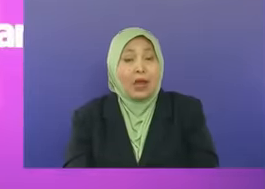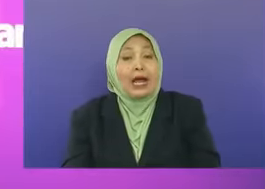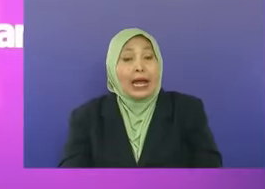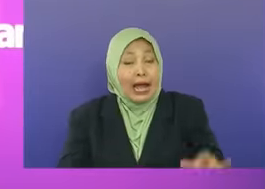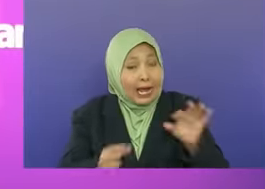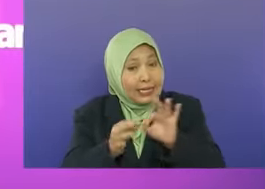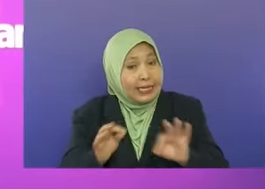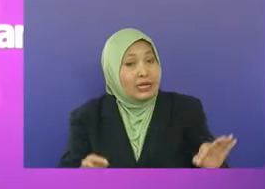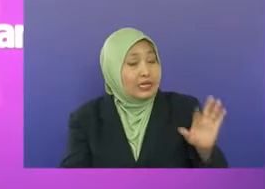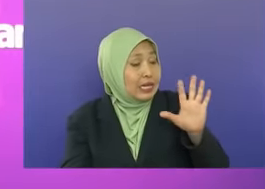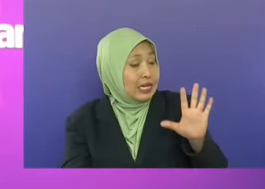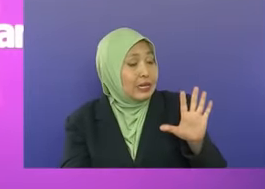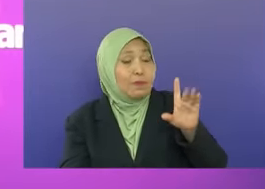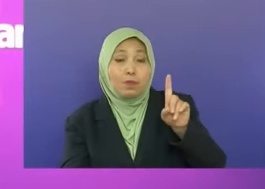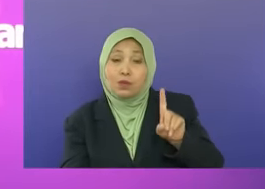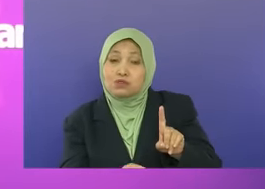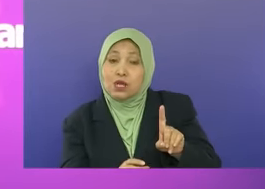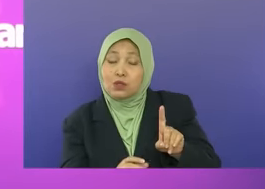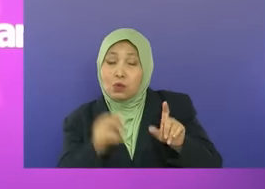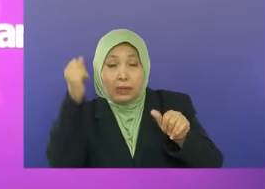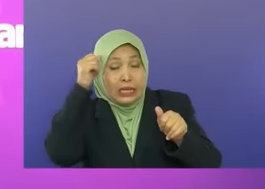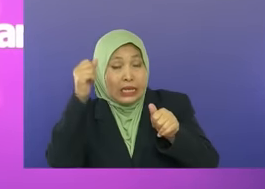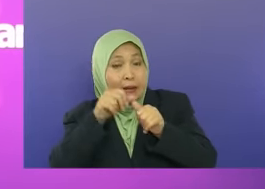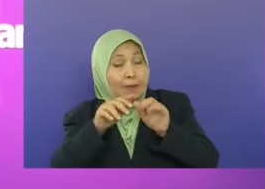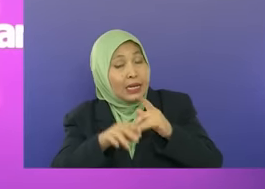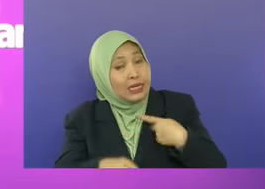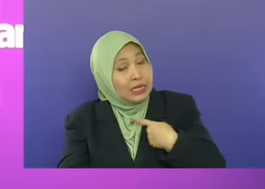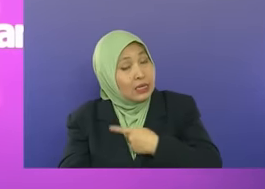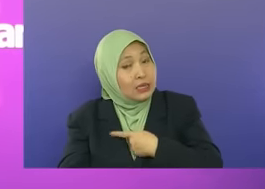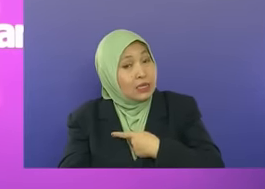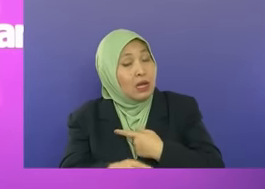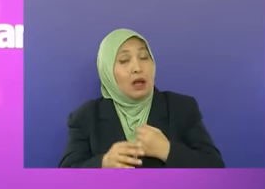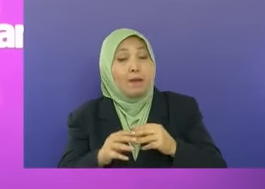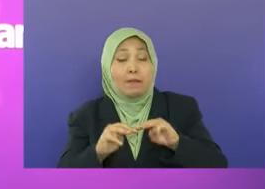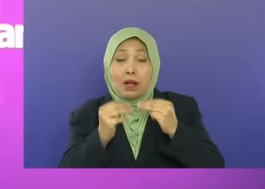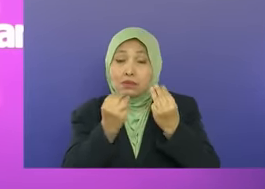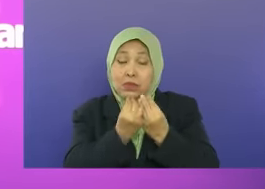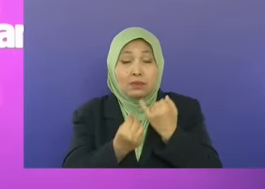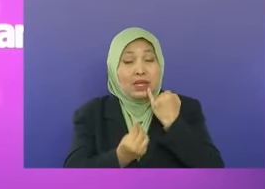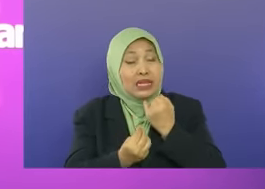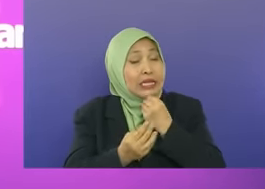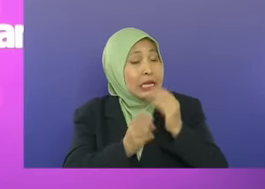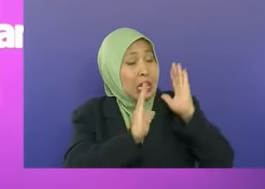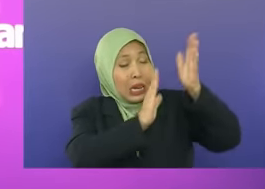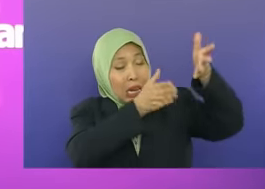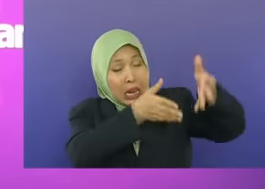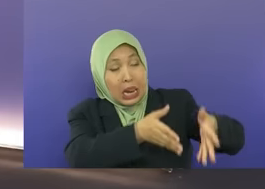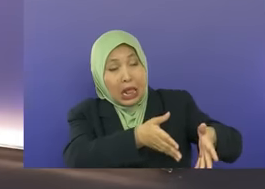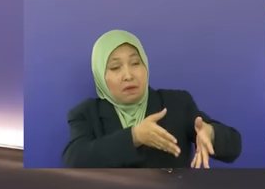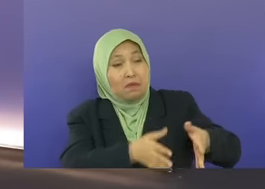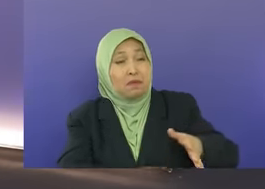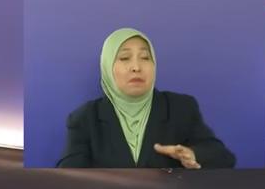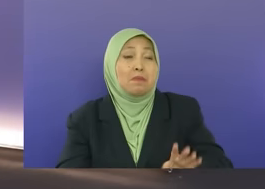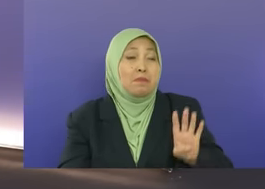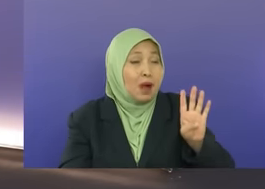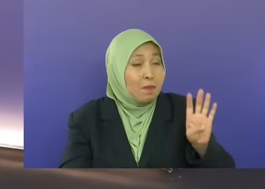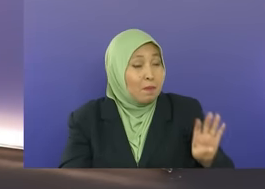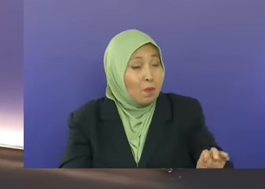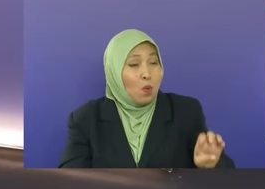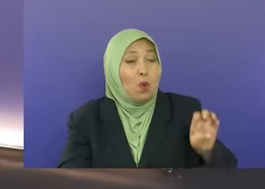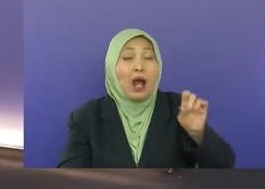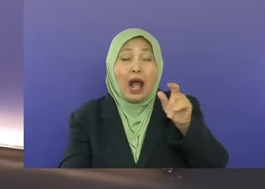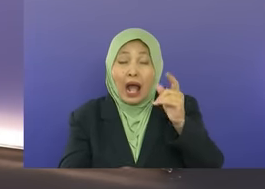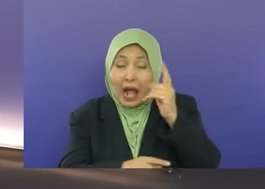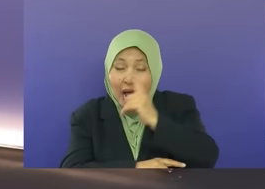yang ke-51 mengingatkan kepada kita Bani Israil ditinggalkan 40 hari kalau